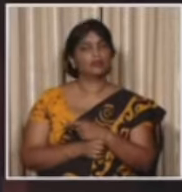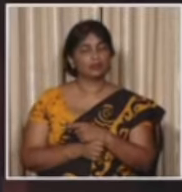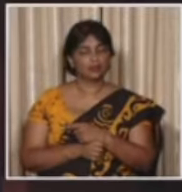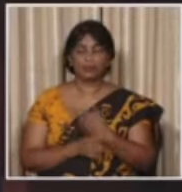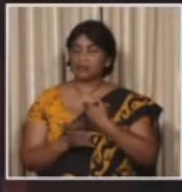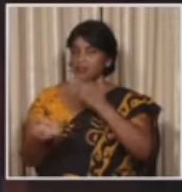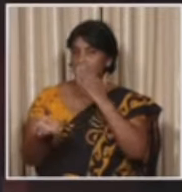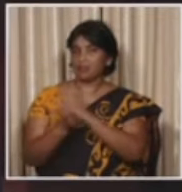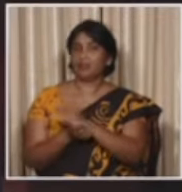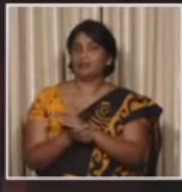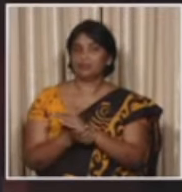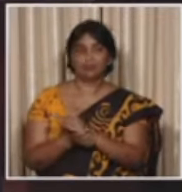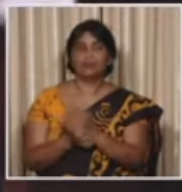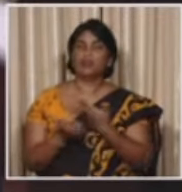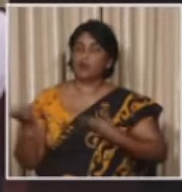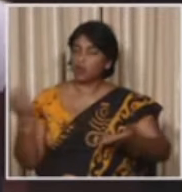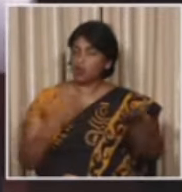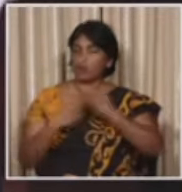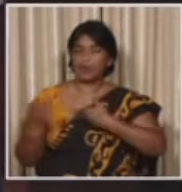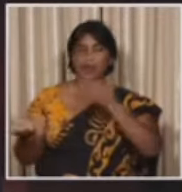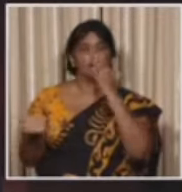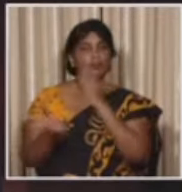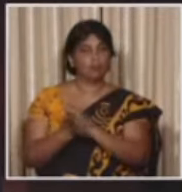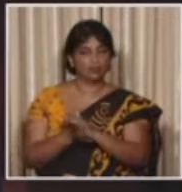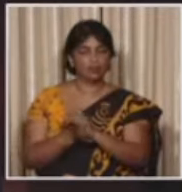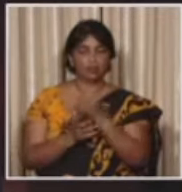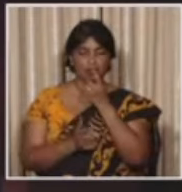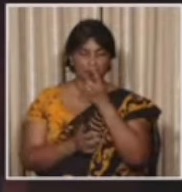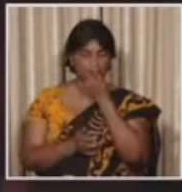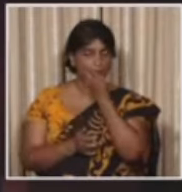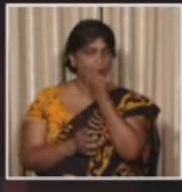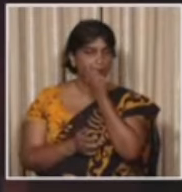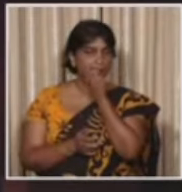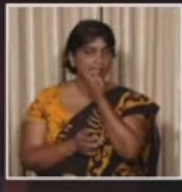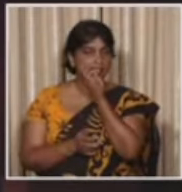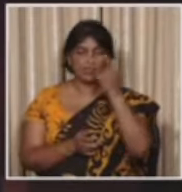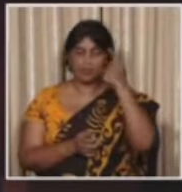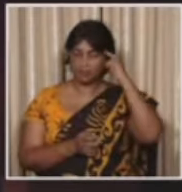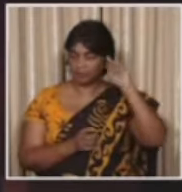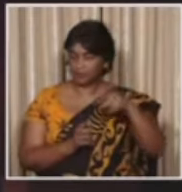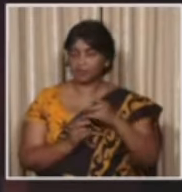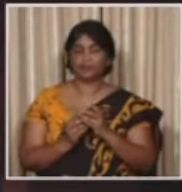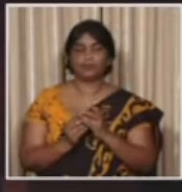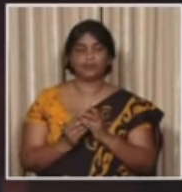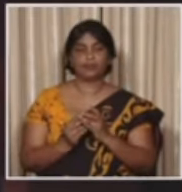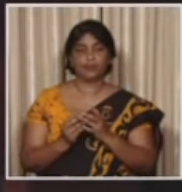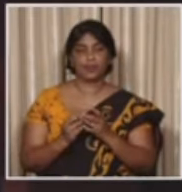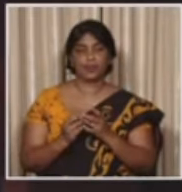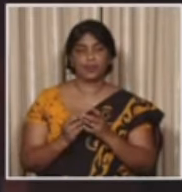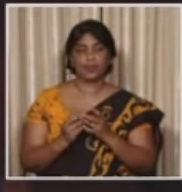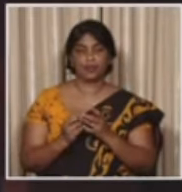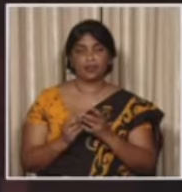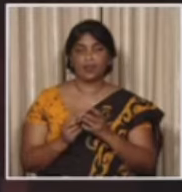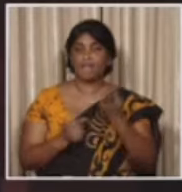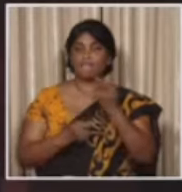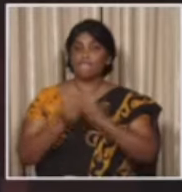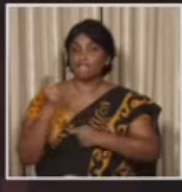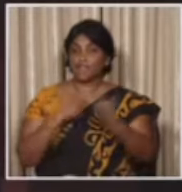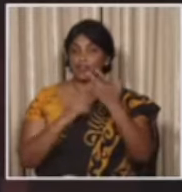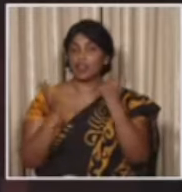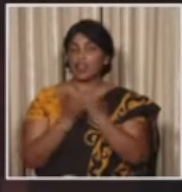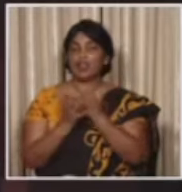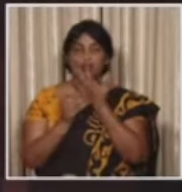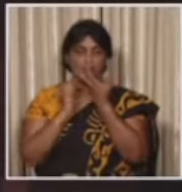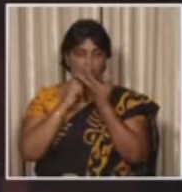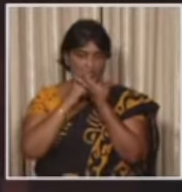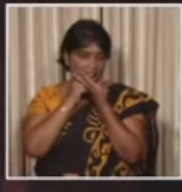රැකගන්නට අපි හැමෝම එකතු වෙලා වැඩසටහනක් කරනකොට හිතාමතාම මේ ඔක්ෂන් කරන නෝටිසස්